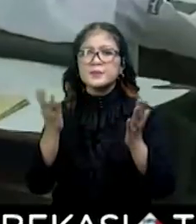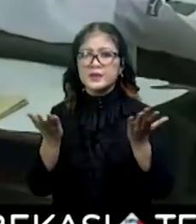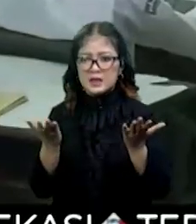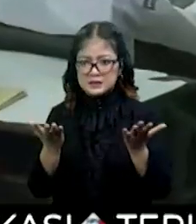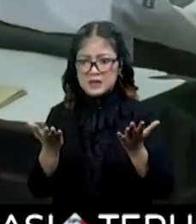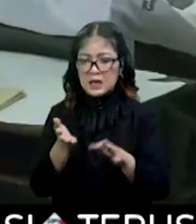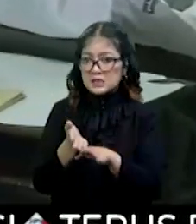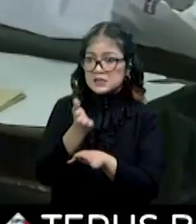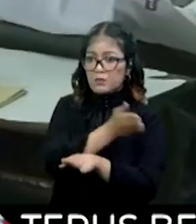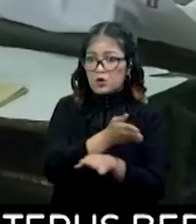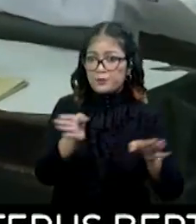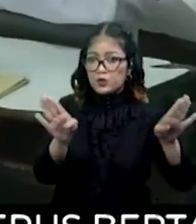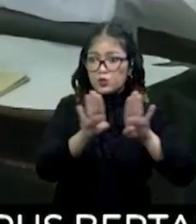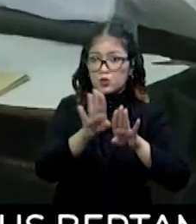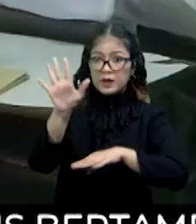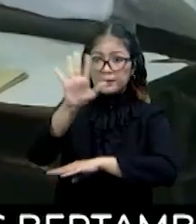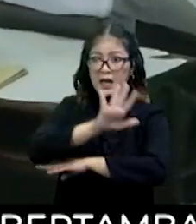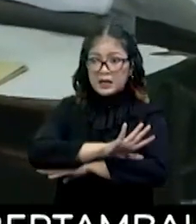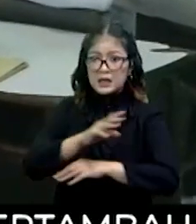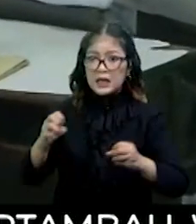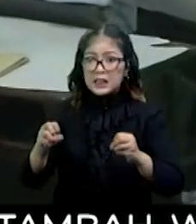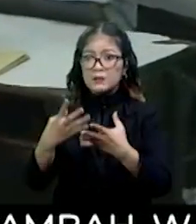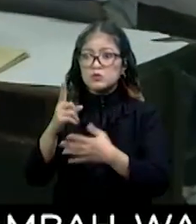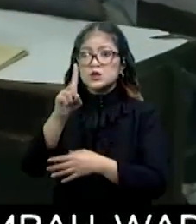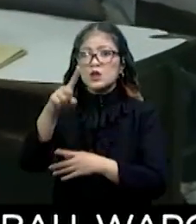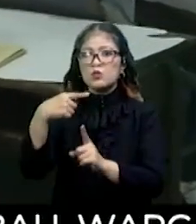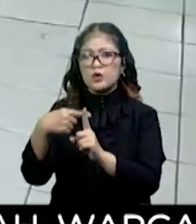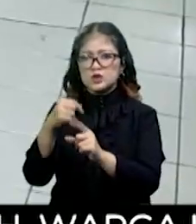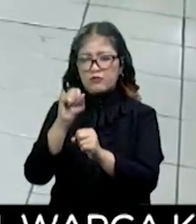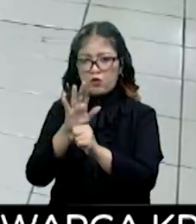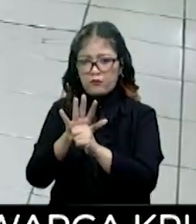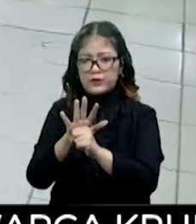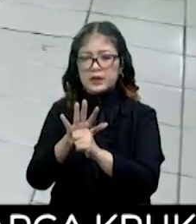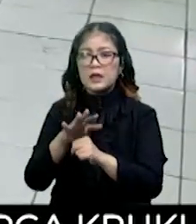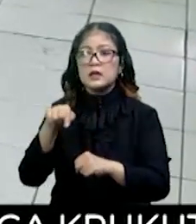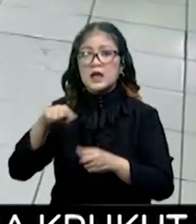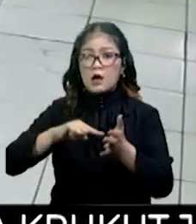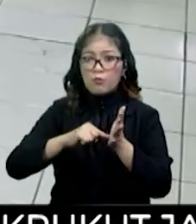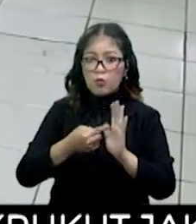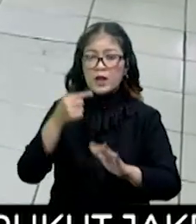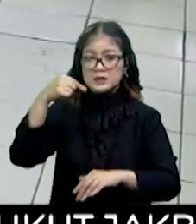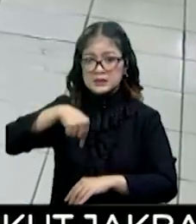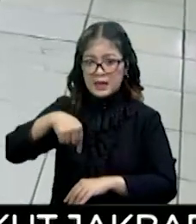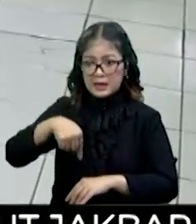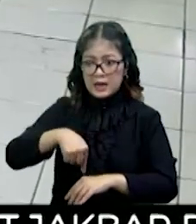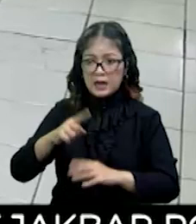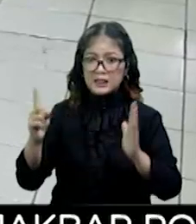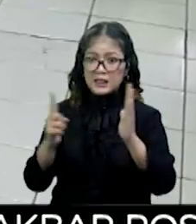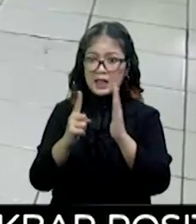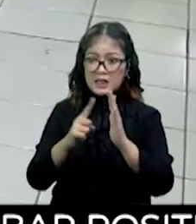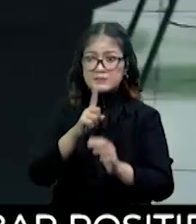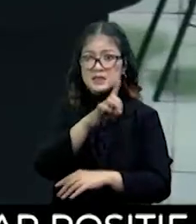selama 5 hari akibat temuan seorang siswa yang positif COVID-19, terhitung mulai hari ini pembelajaran tatap muka kapasitas 100% kembali digelar.